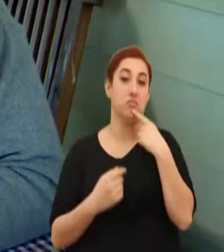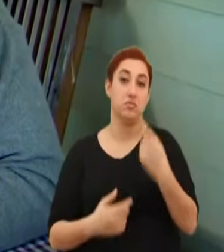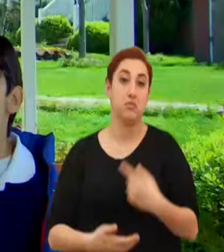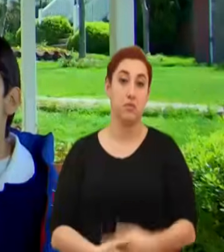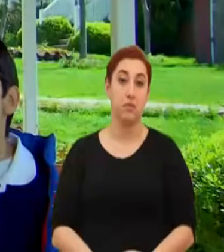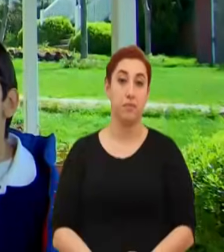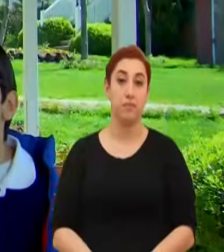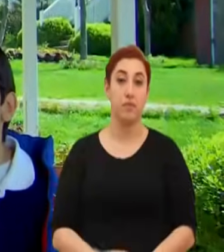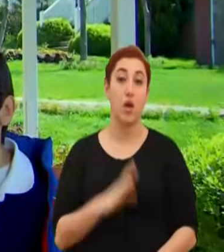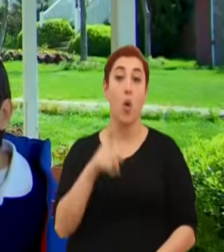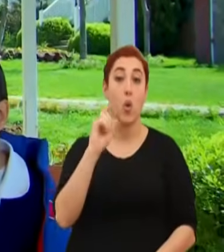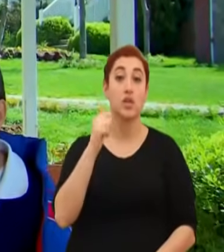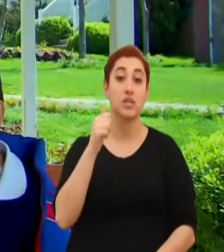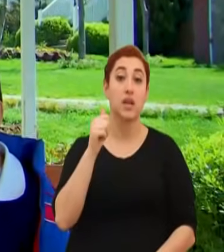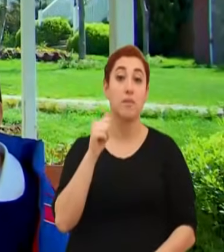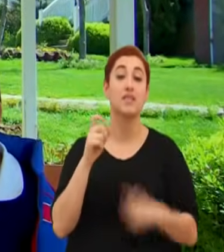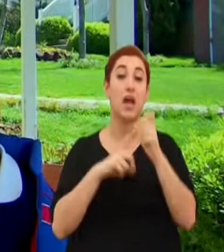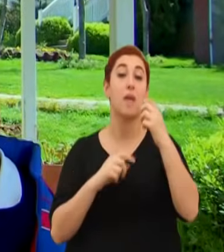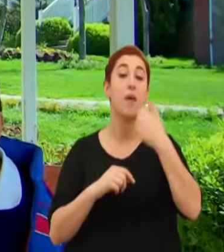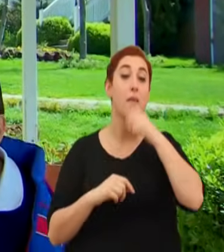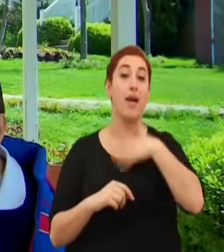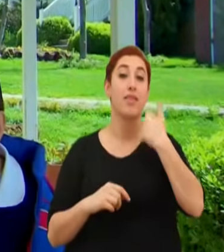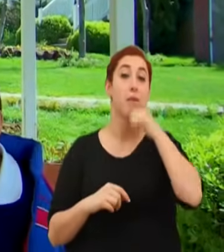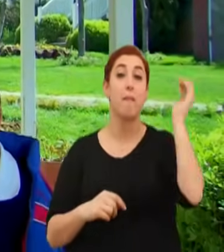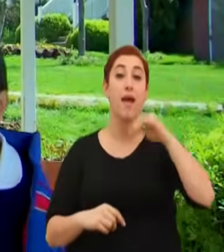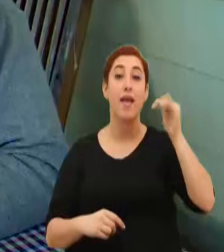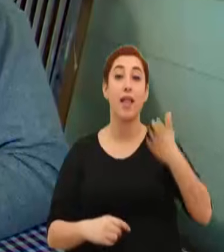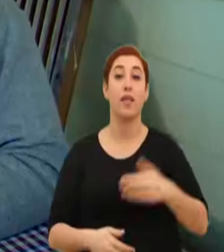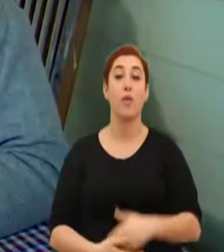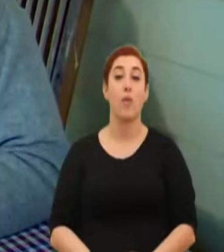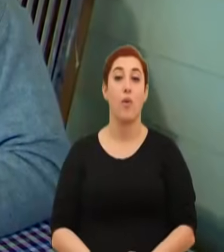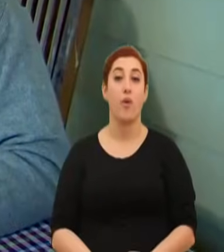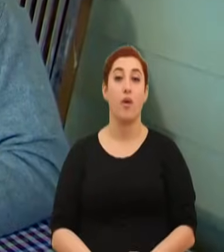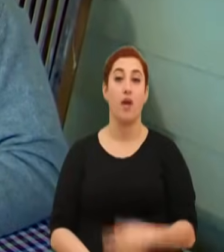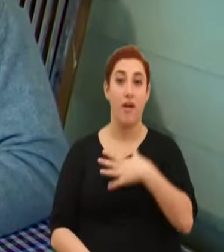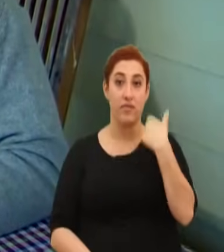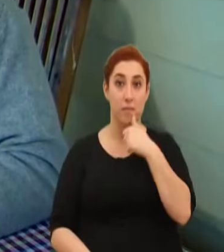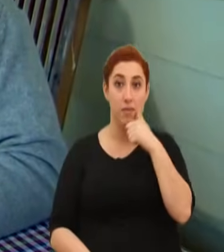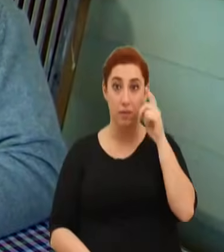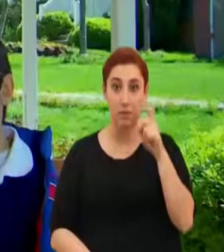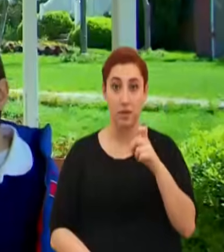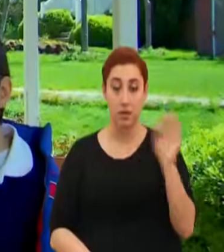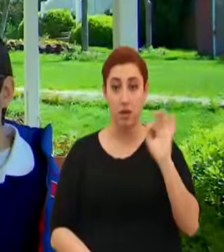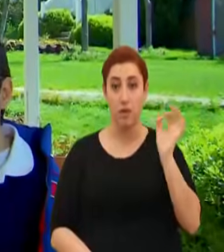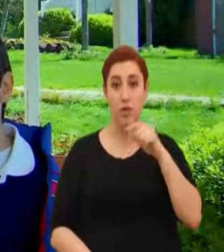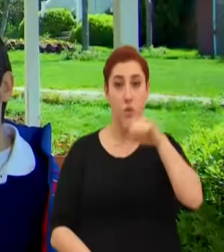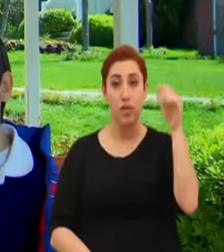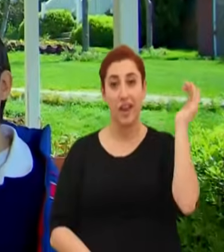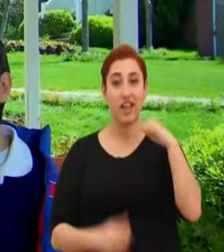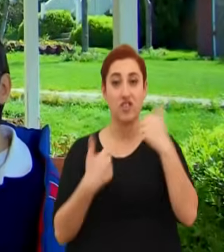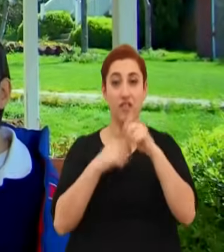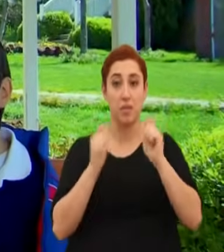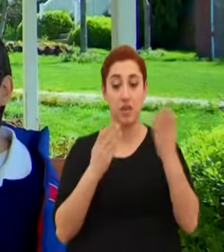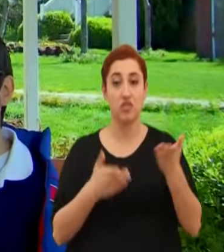öyle değil. Aa, o zaman Sarp abinin annesiyle babası geliyor. Anasıyla babası mı? Evet, onlar